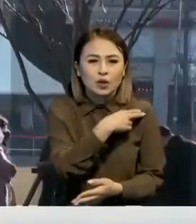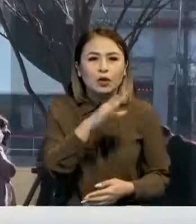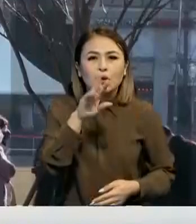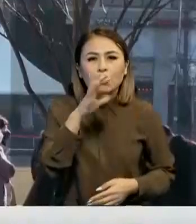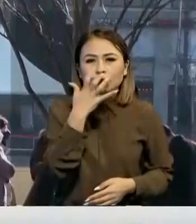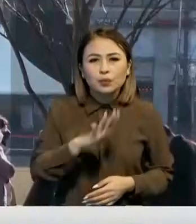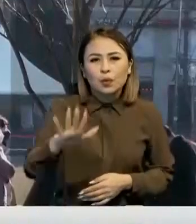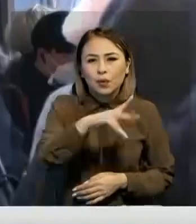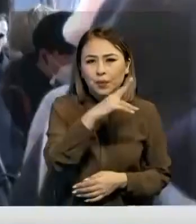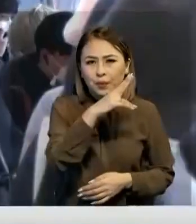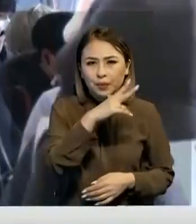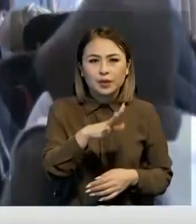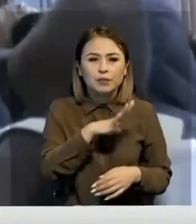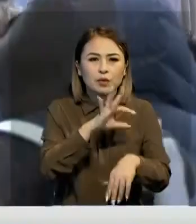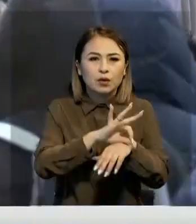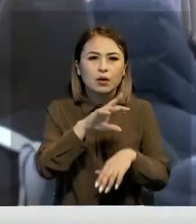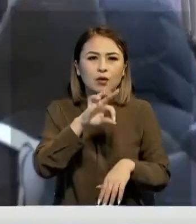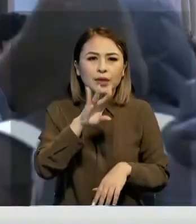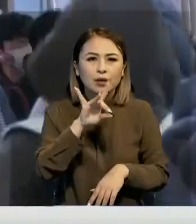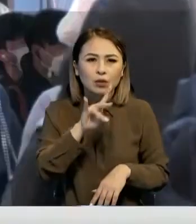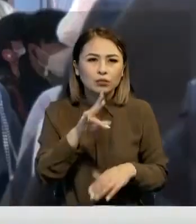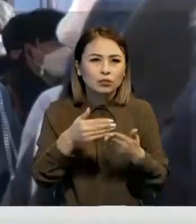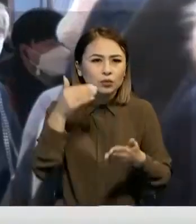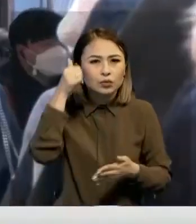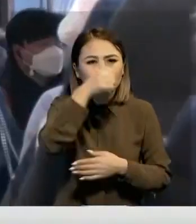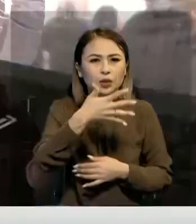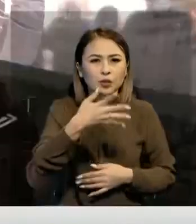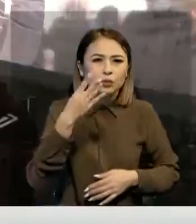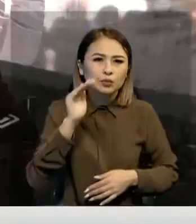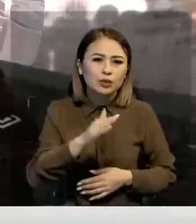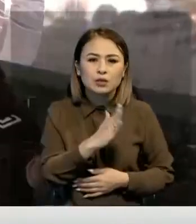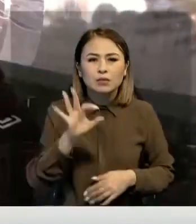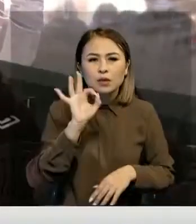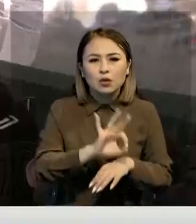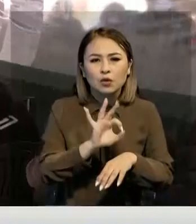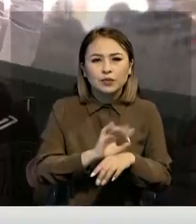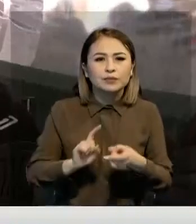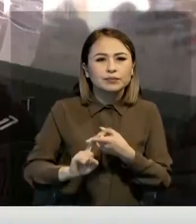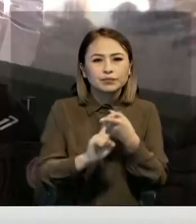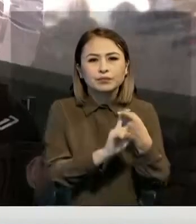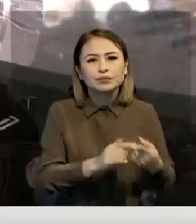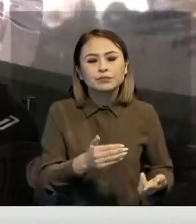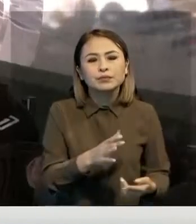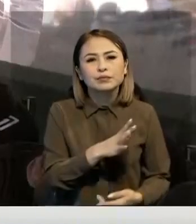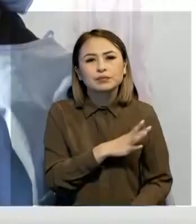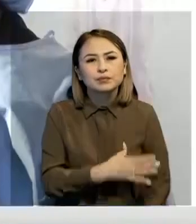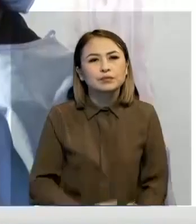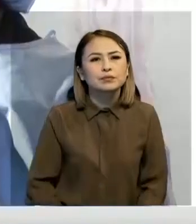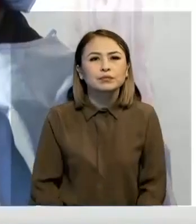оңтүстік Кореяда омикрон штамы өршіп тұр. Өткен тәулікте елде 54 мыңнан астам азаматтан қауіпті инфекция